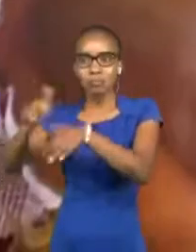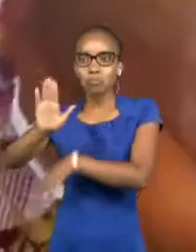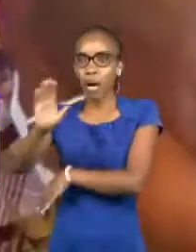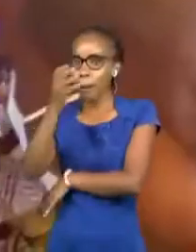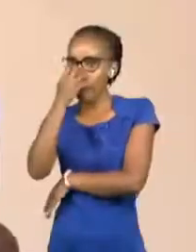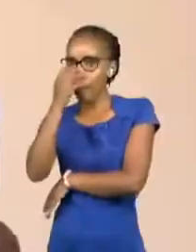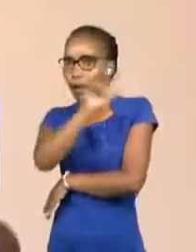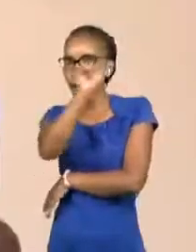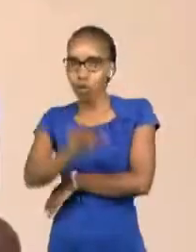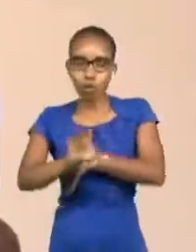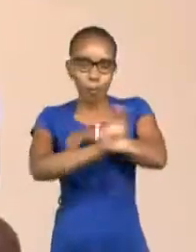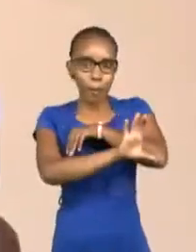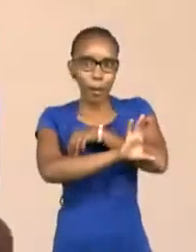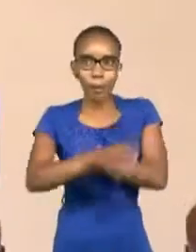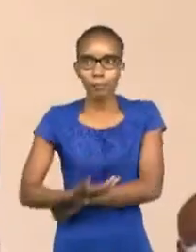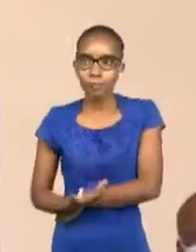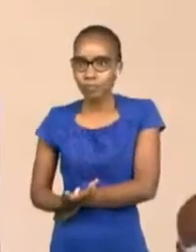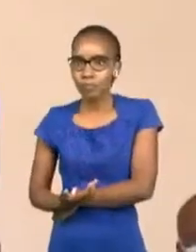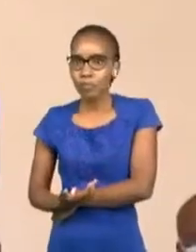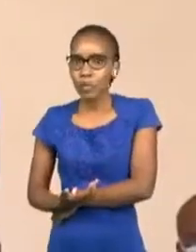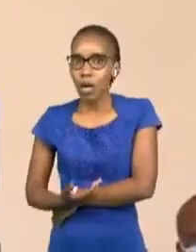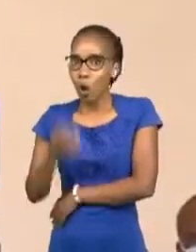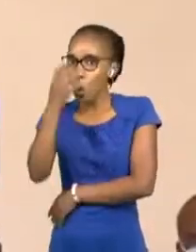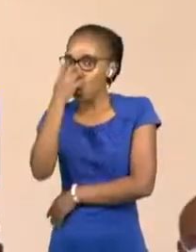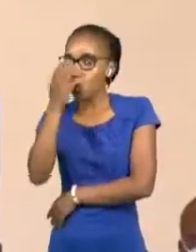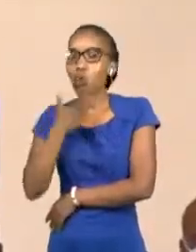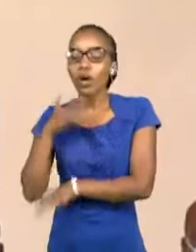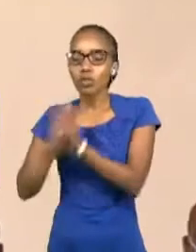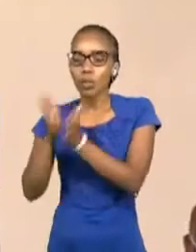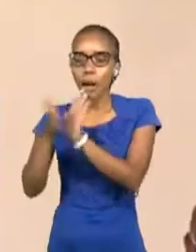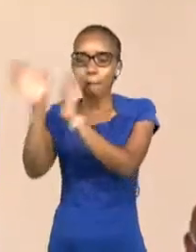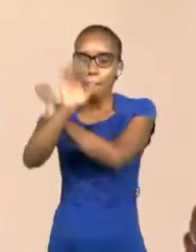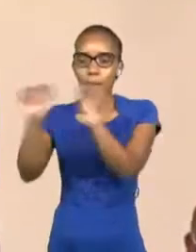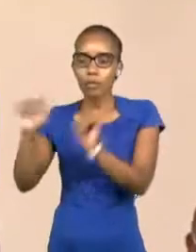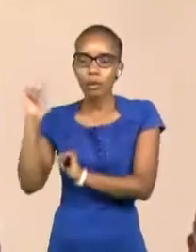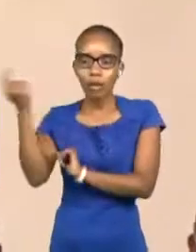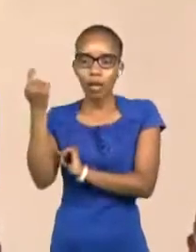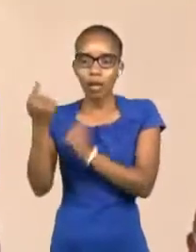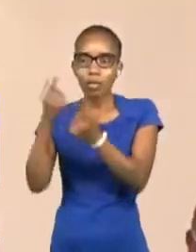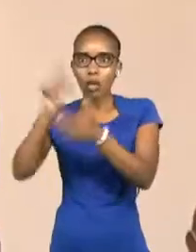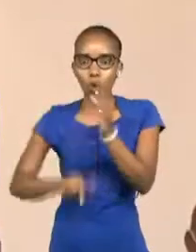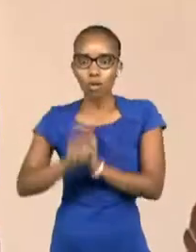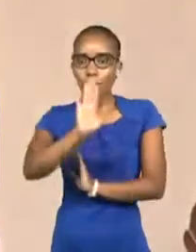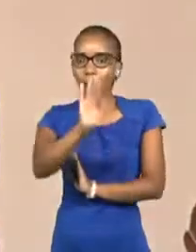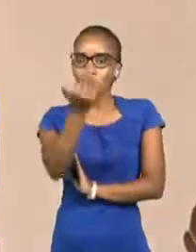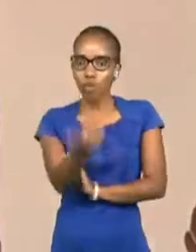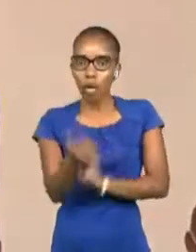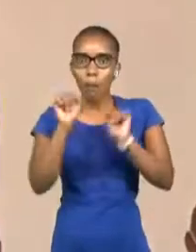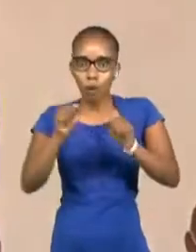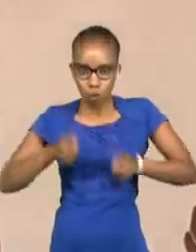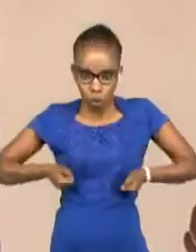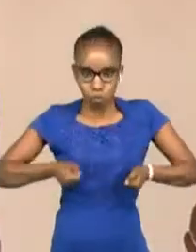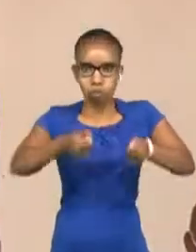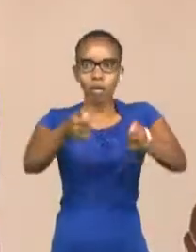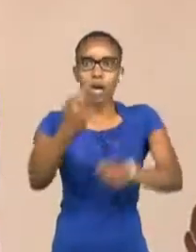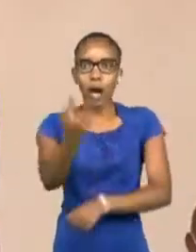the region. Deputy President ambaye anataka kuwa rais wa Kenya anakuambia ya kwamba mtoto wako anaweza endesha tu